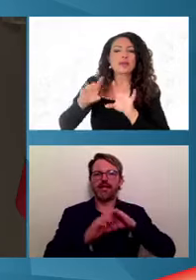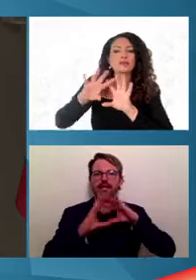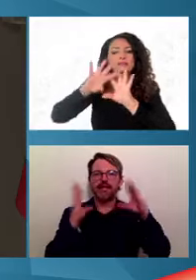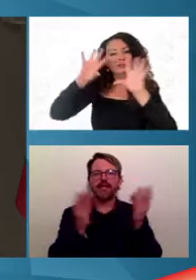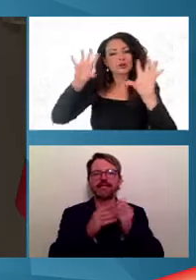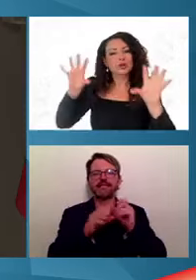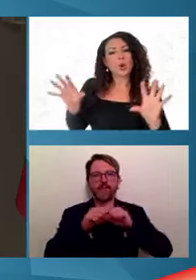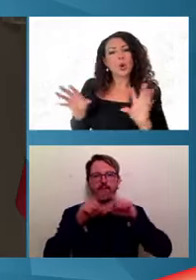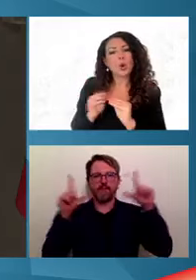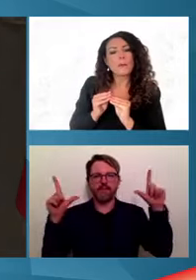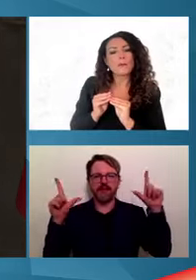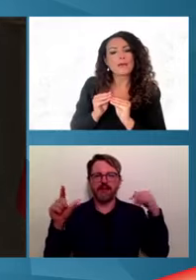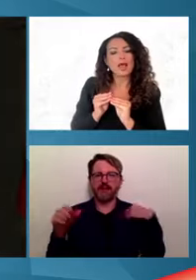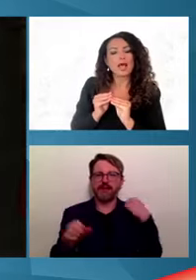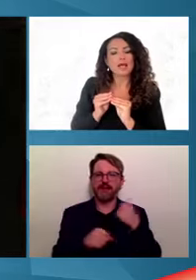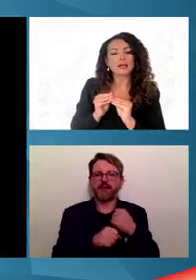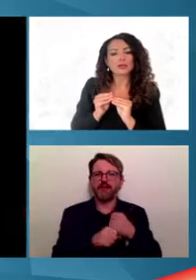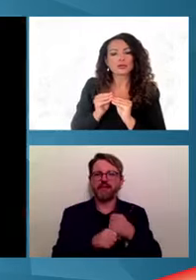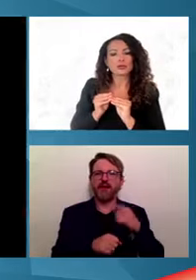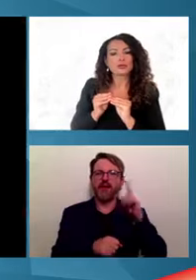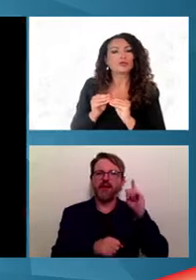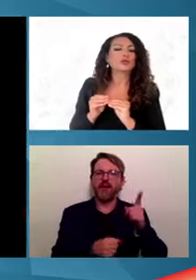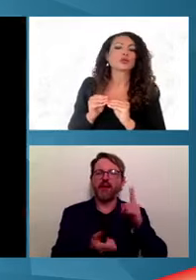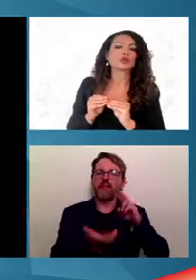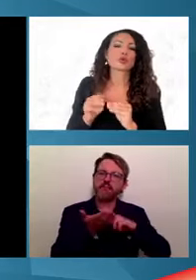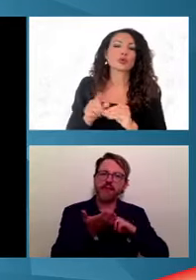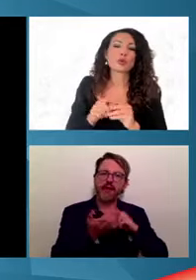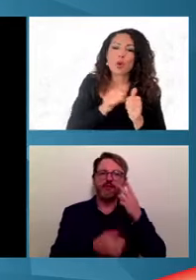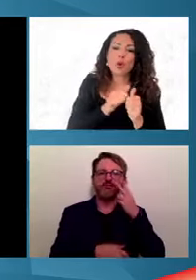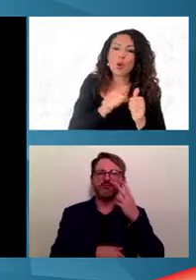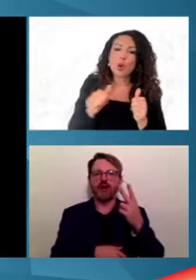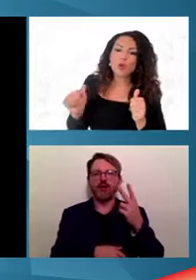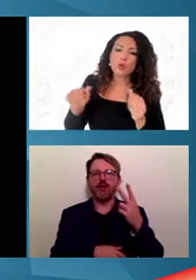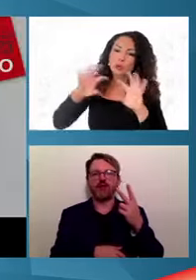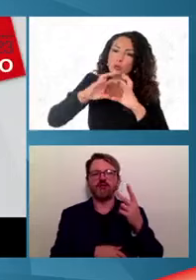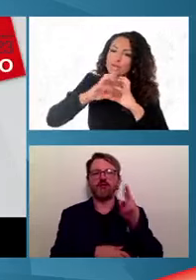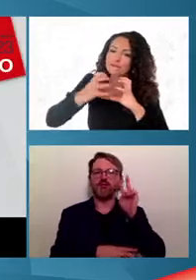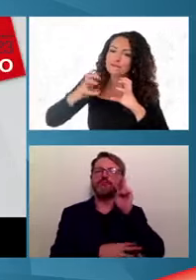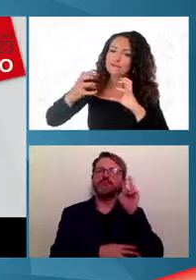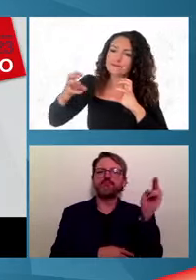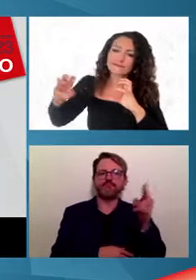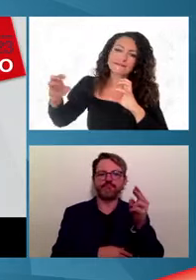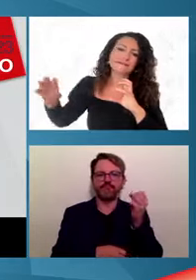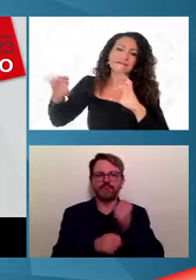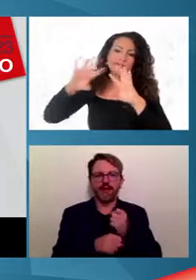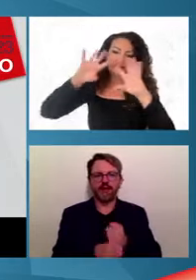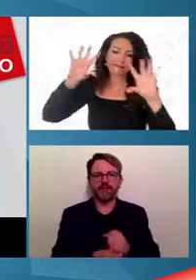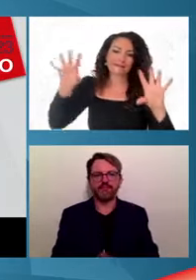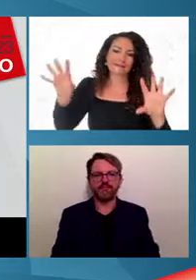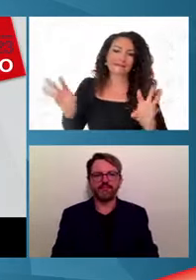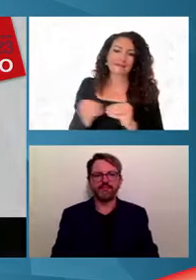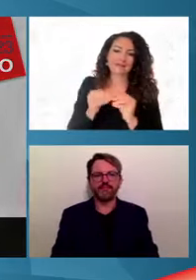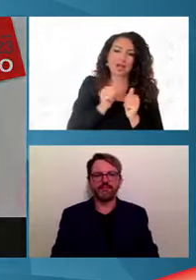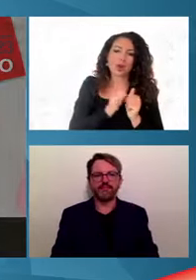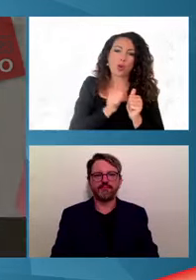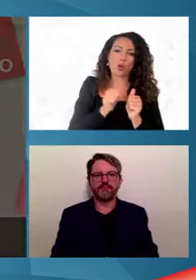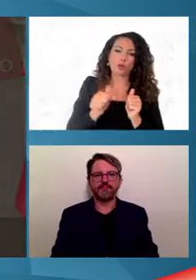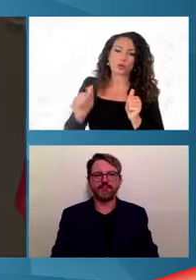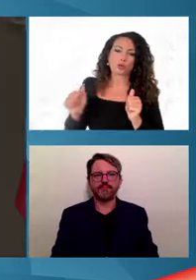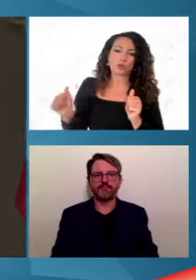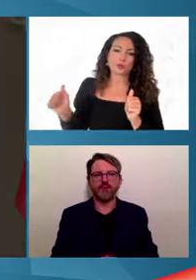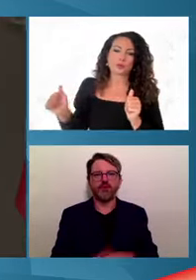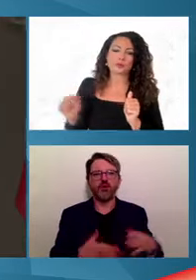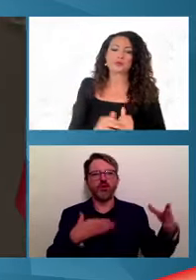der Bewertungen und des Ausblicks entstehen wird. Zusammenhalt, Gemeinschaftssinn.